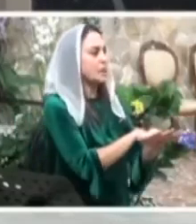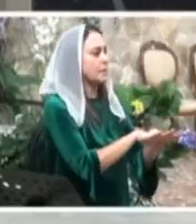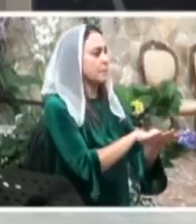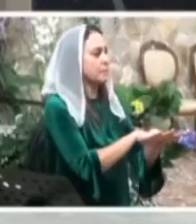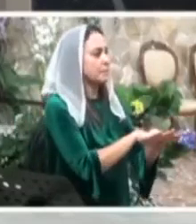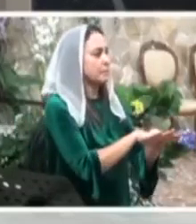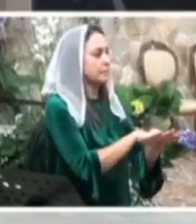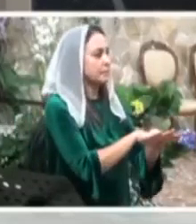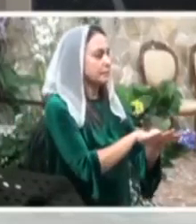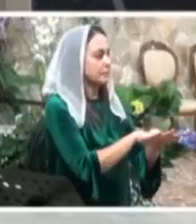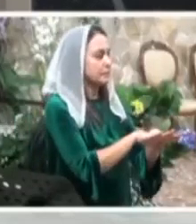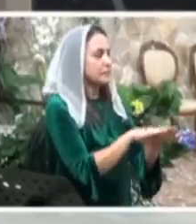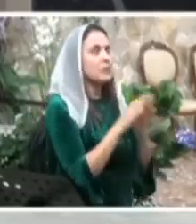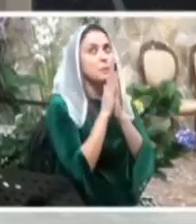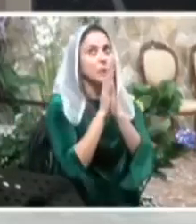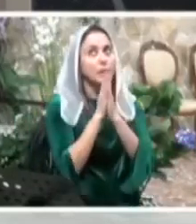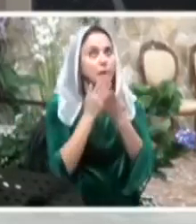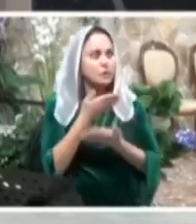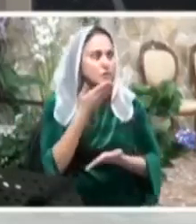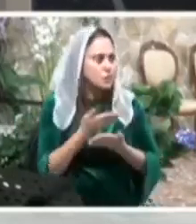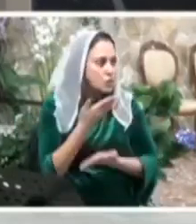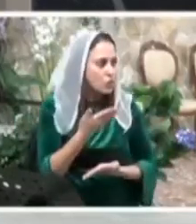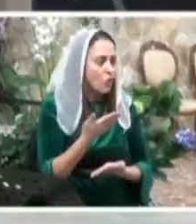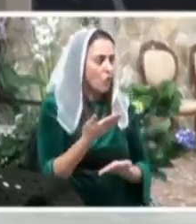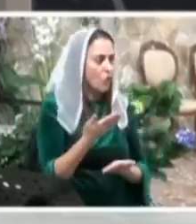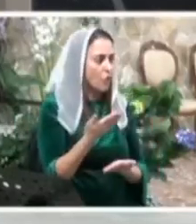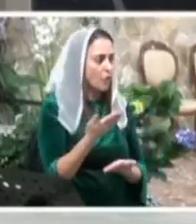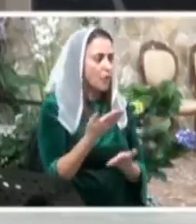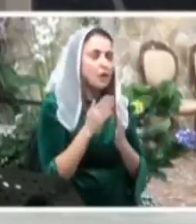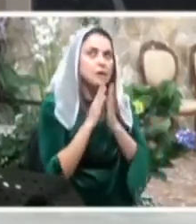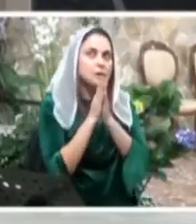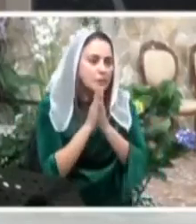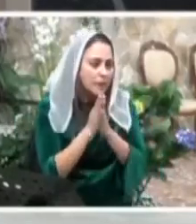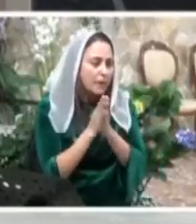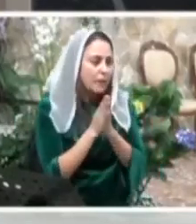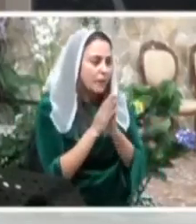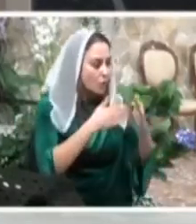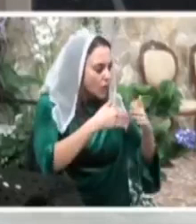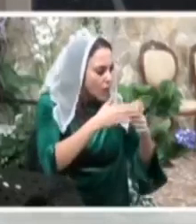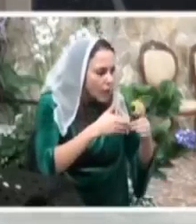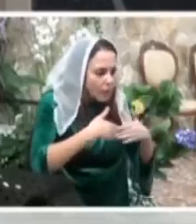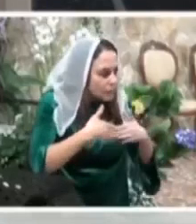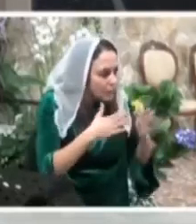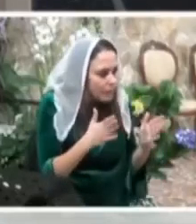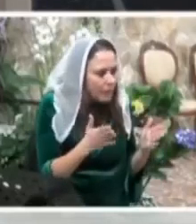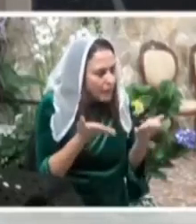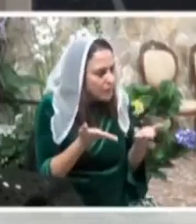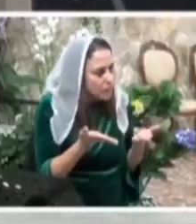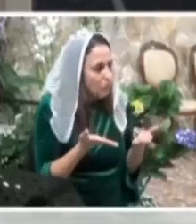Signore, facci trovare sul giusto lato della porta chiusa,